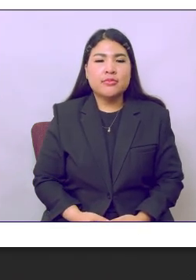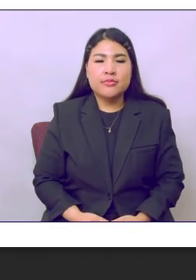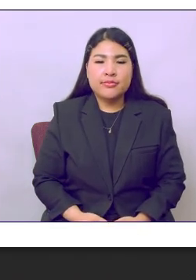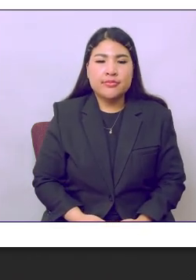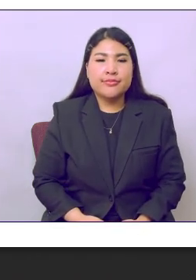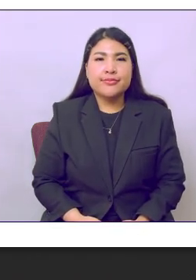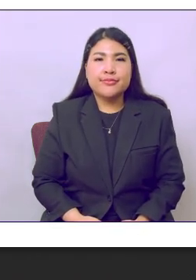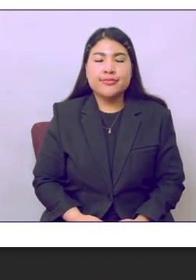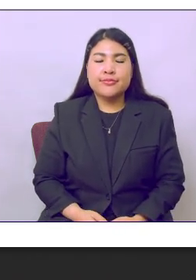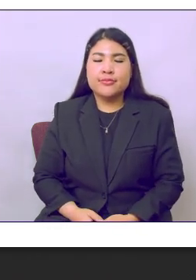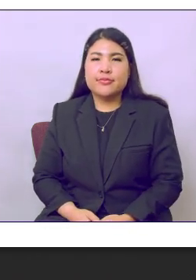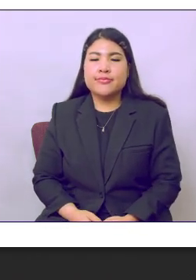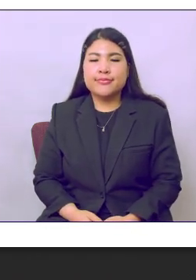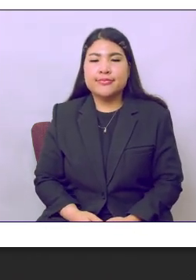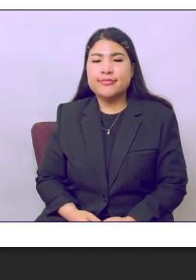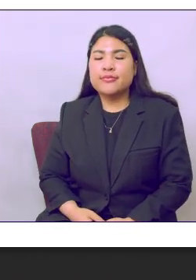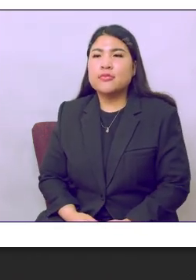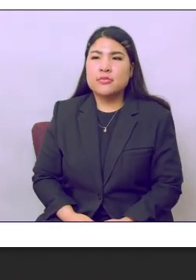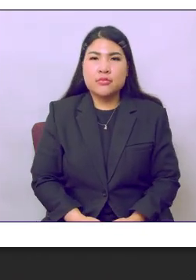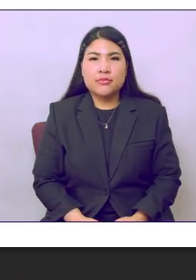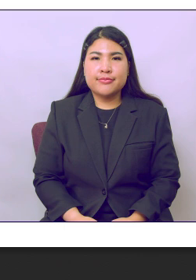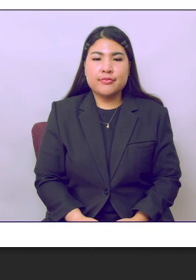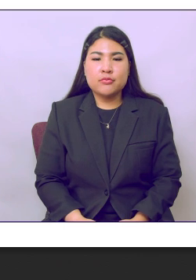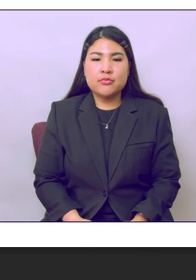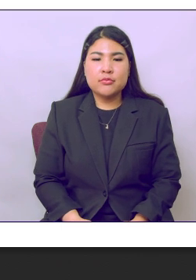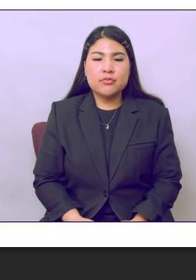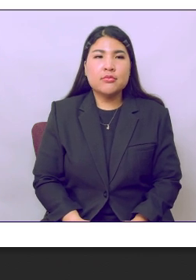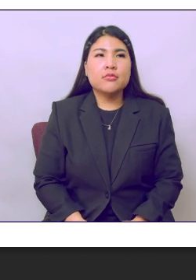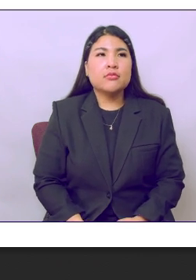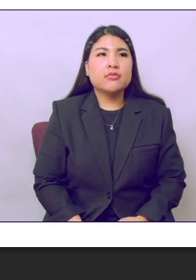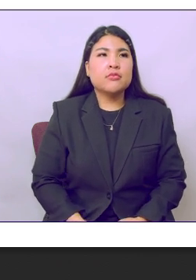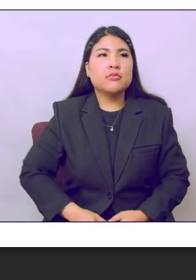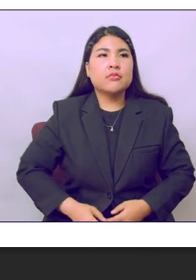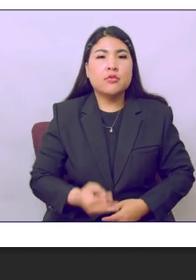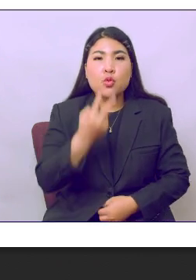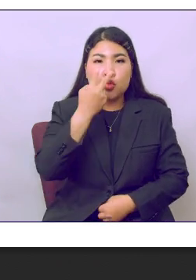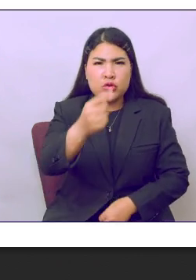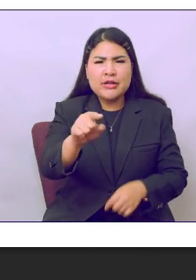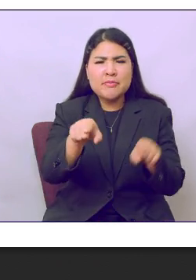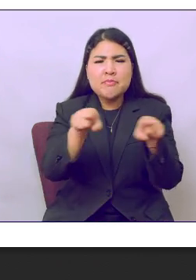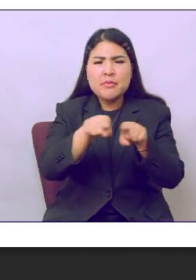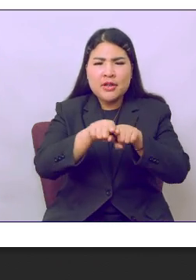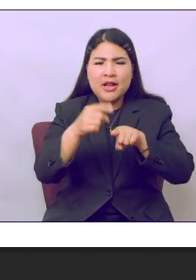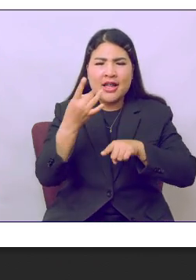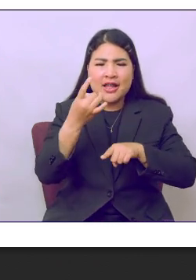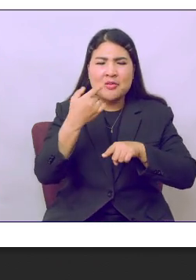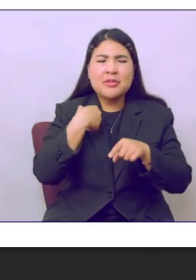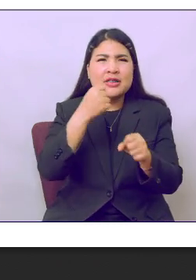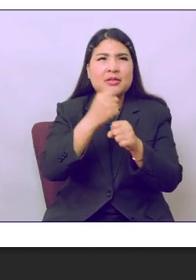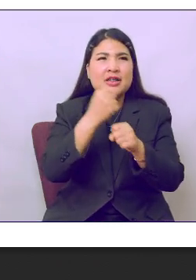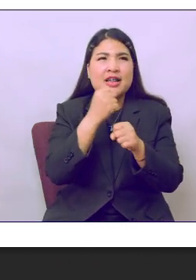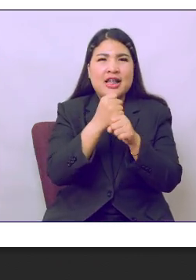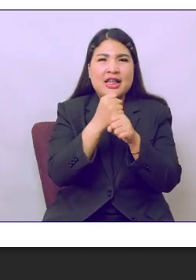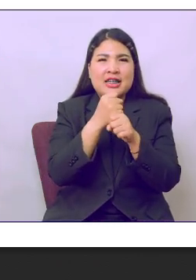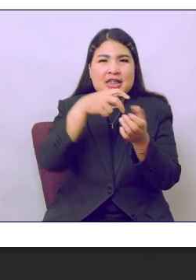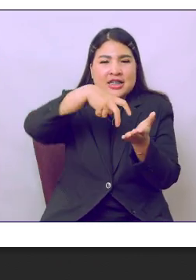ท่าต่อไปนะครับอันเนี้ยนะครับลองดูซิท่าครับเหมือนกับอะไรท่าแรกเหมือนเราทำท่าอะไรอยู่ครับ